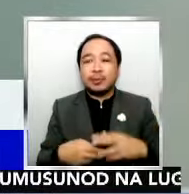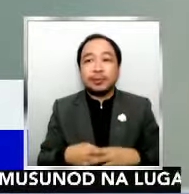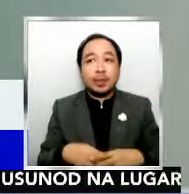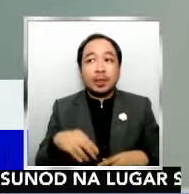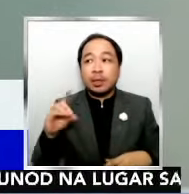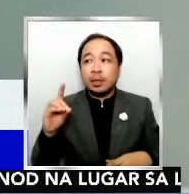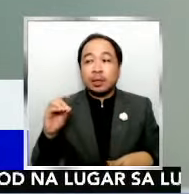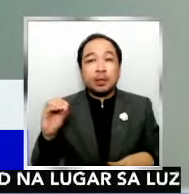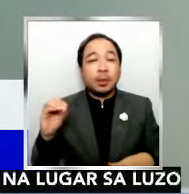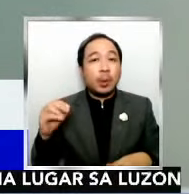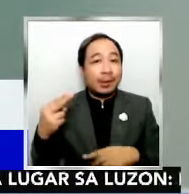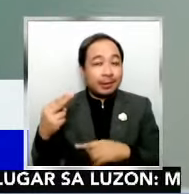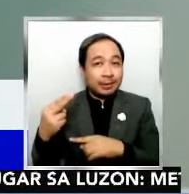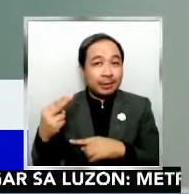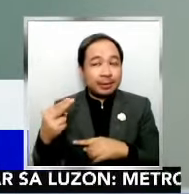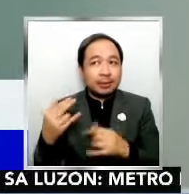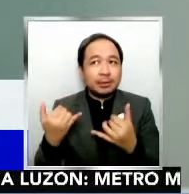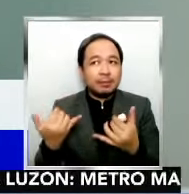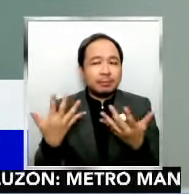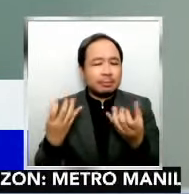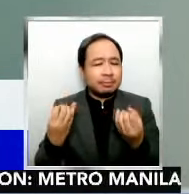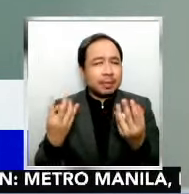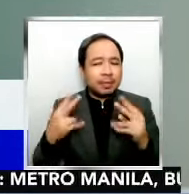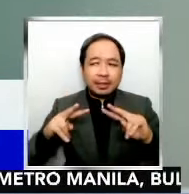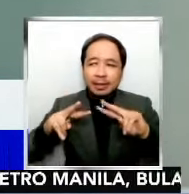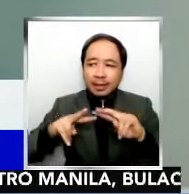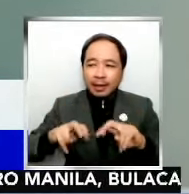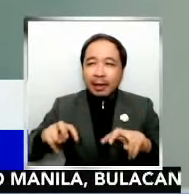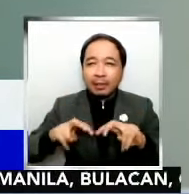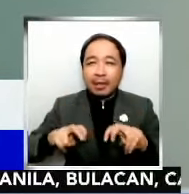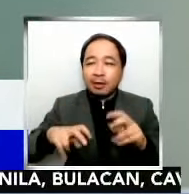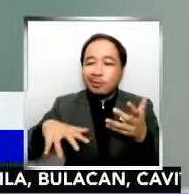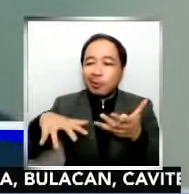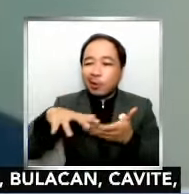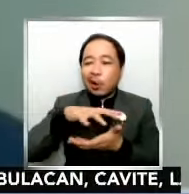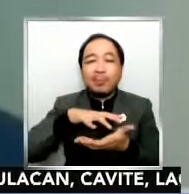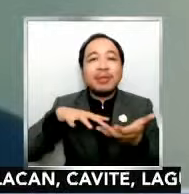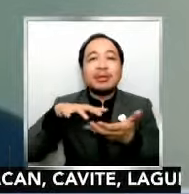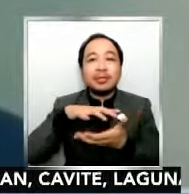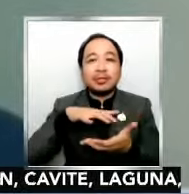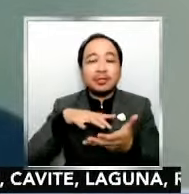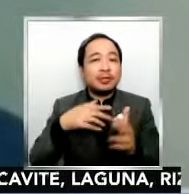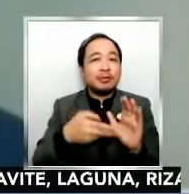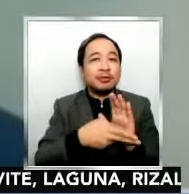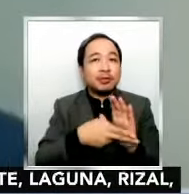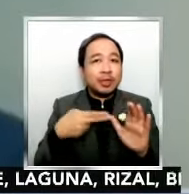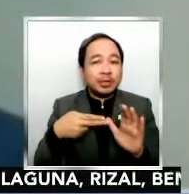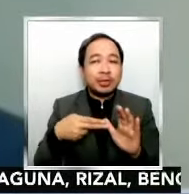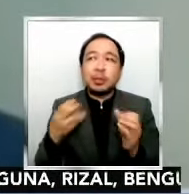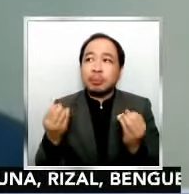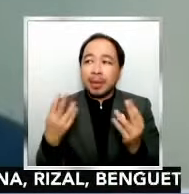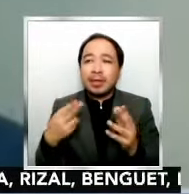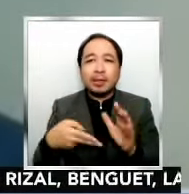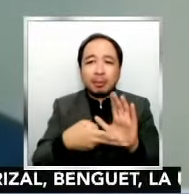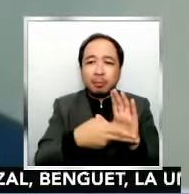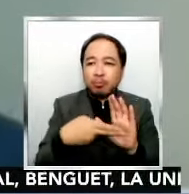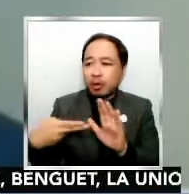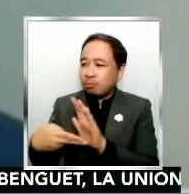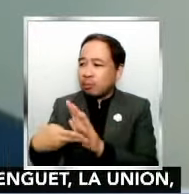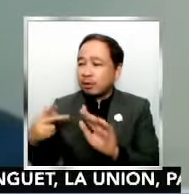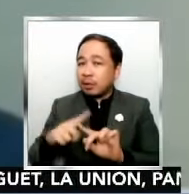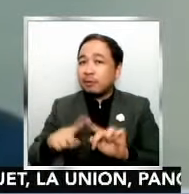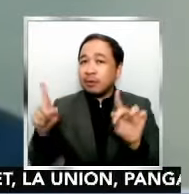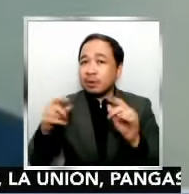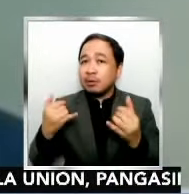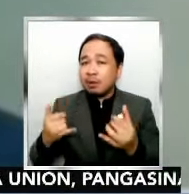rin po tayong inaral doon sa mga combination. And marami pong combination ng heterologous vaccine combinations na in-approve po natin